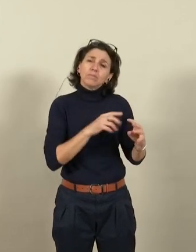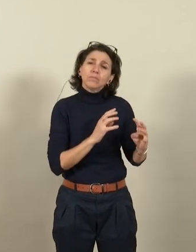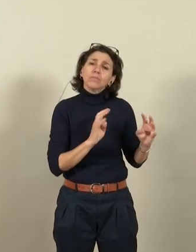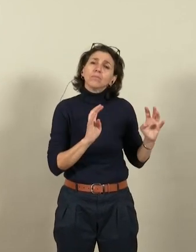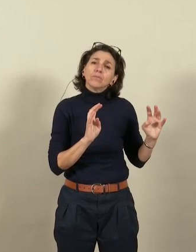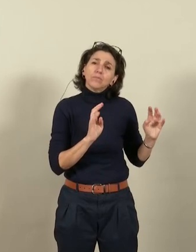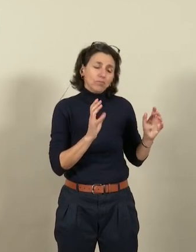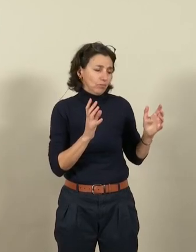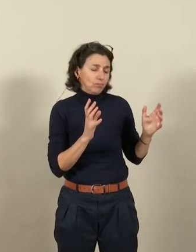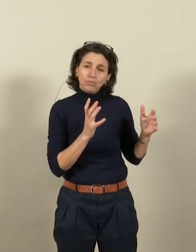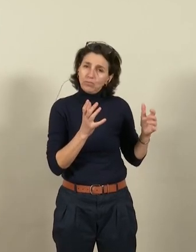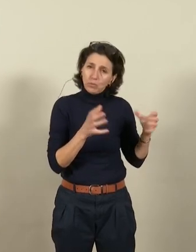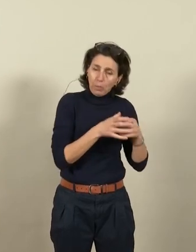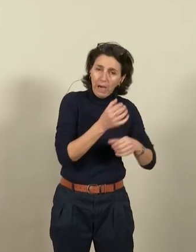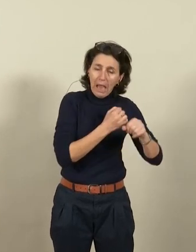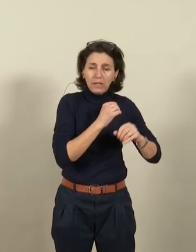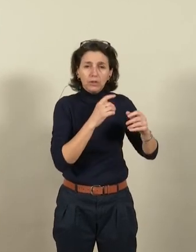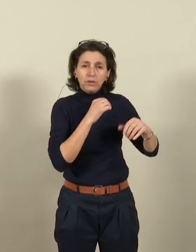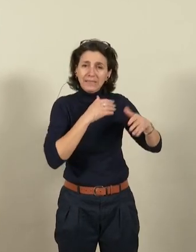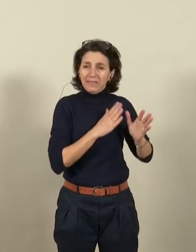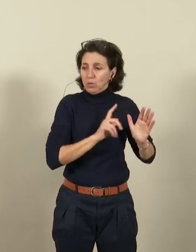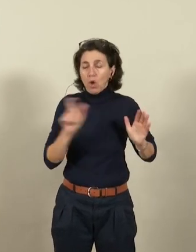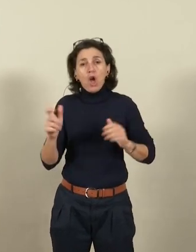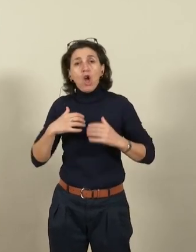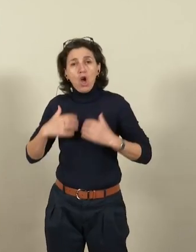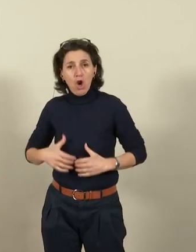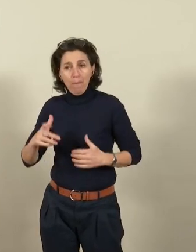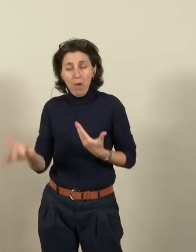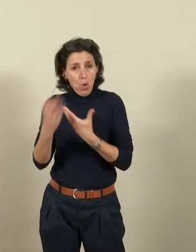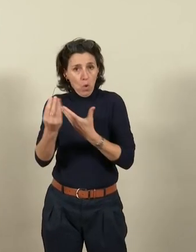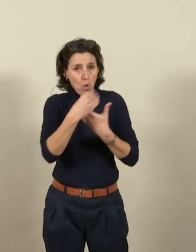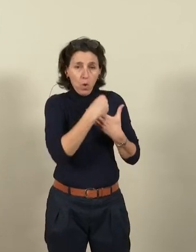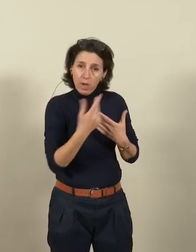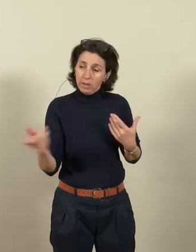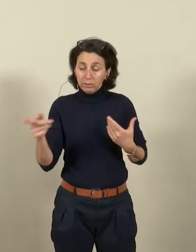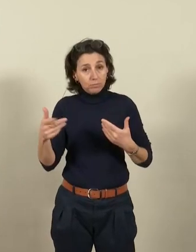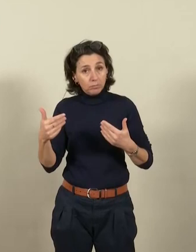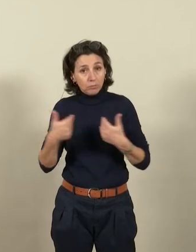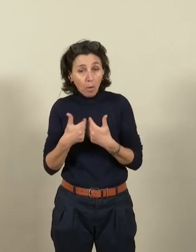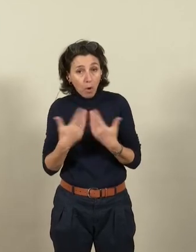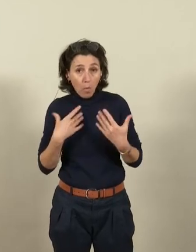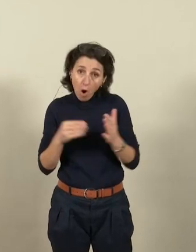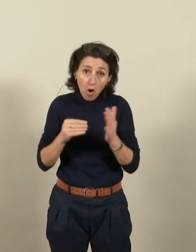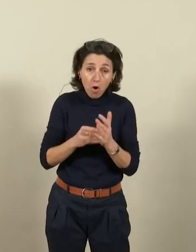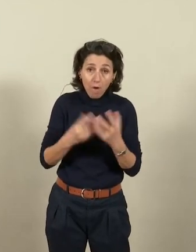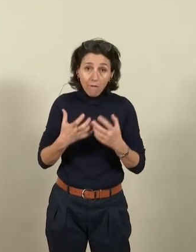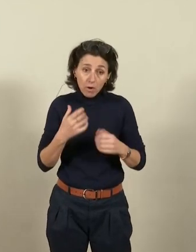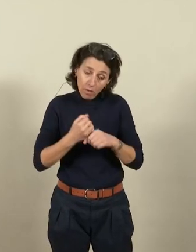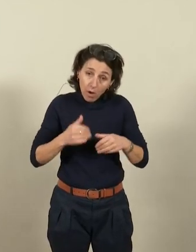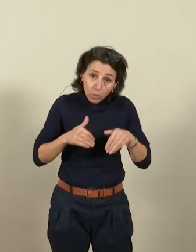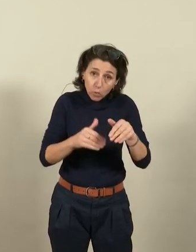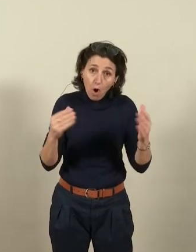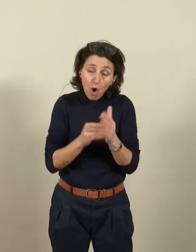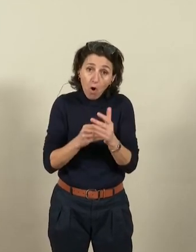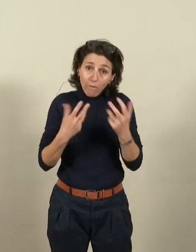clubs qui ont participé ont été demandeurs de poursuivre le travail donc c'est un on va